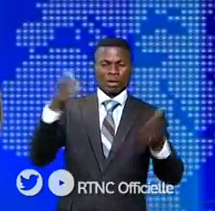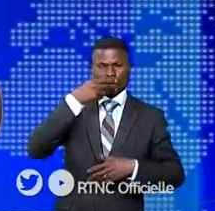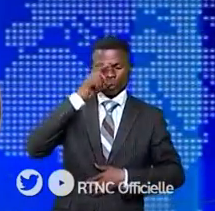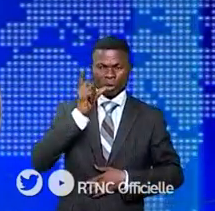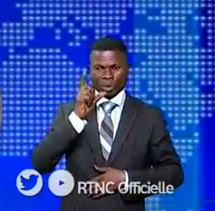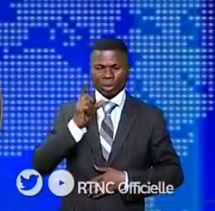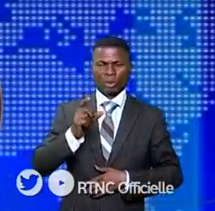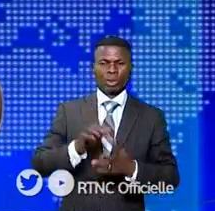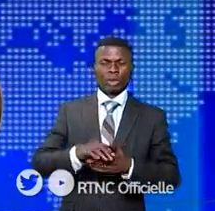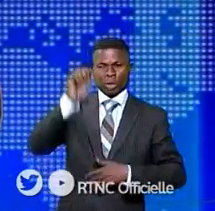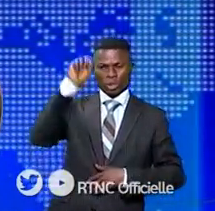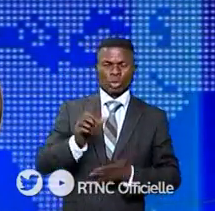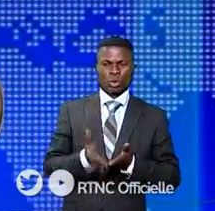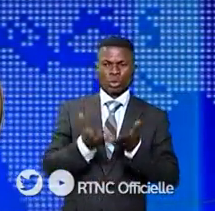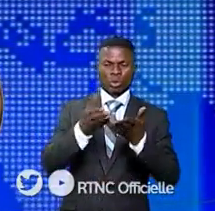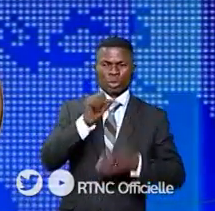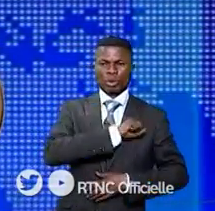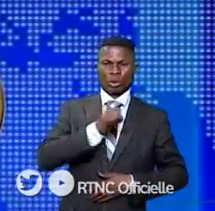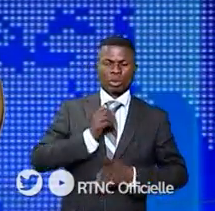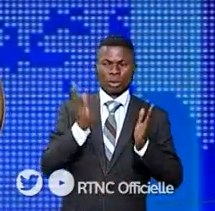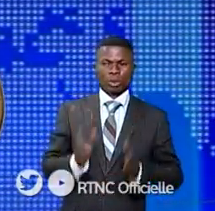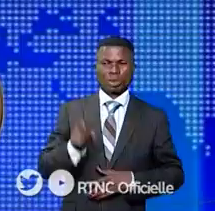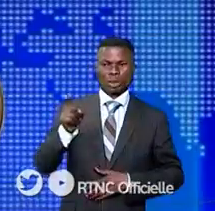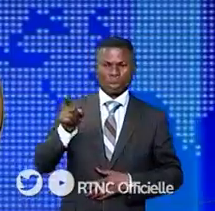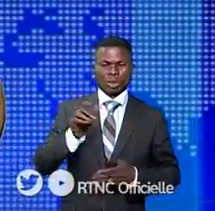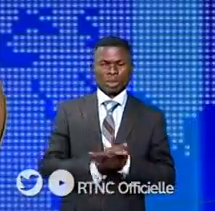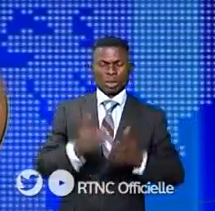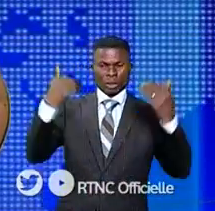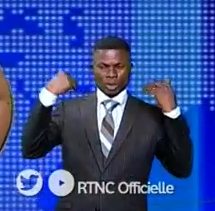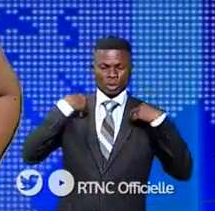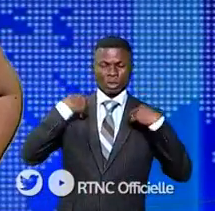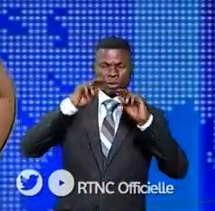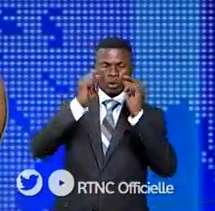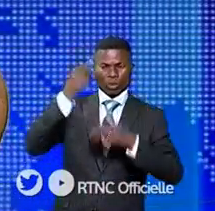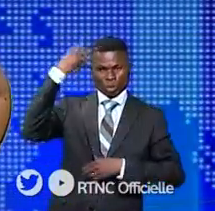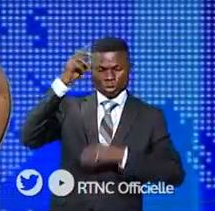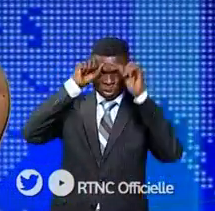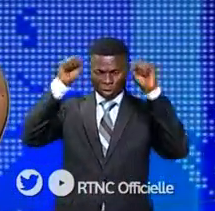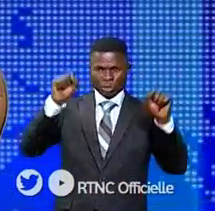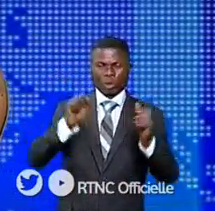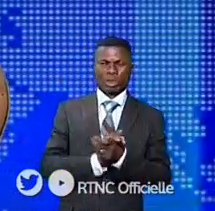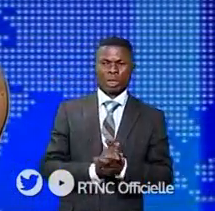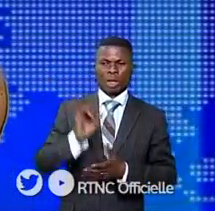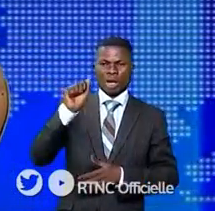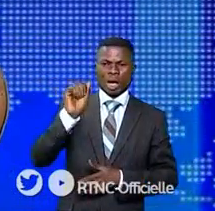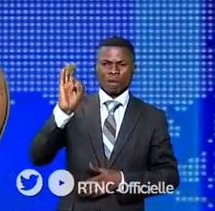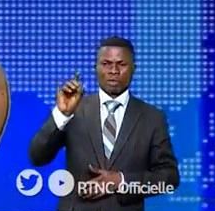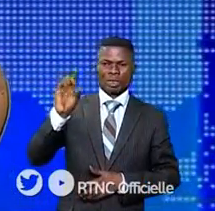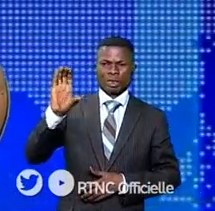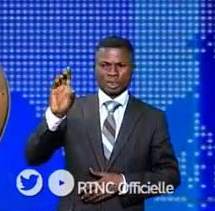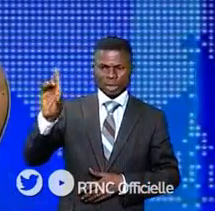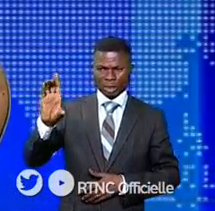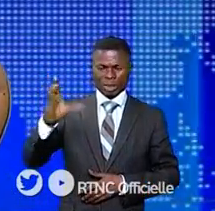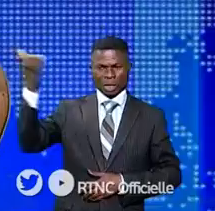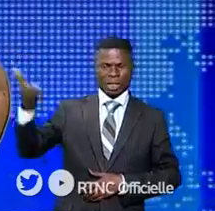chef-lieu de la province du Sud Kivu, le sénateur Modeste Baatsi Lukwebo, autorité morale et président statutaire de la FDCA, a été